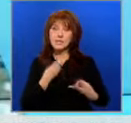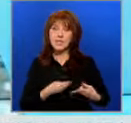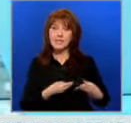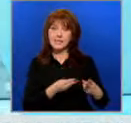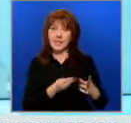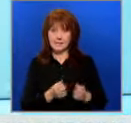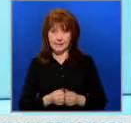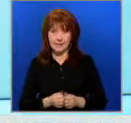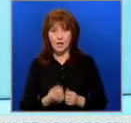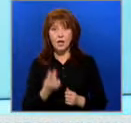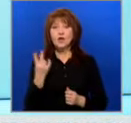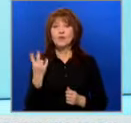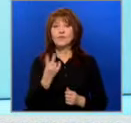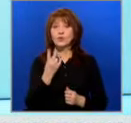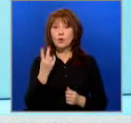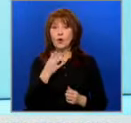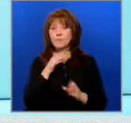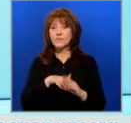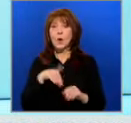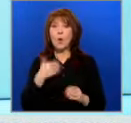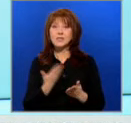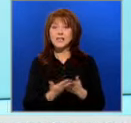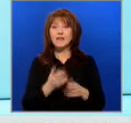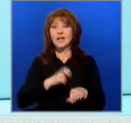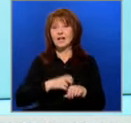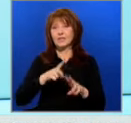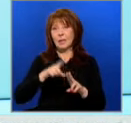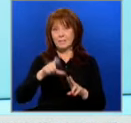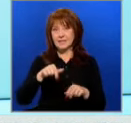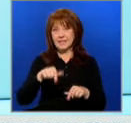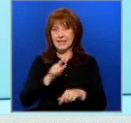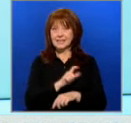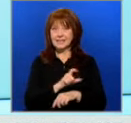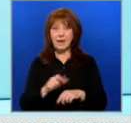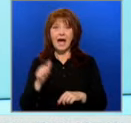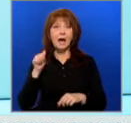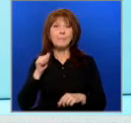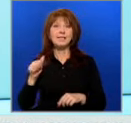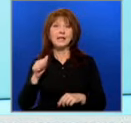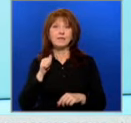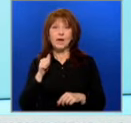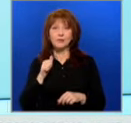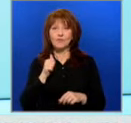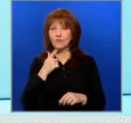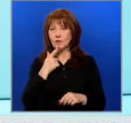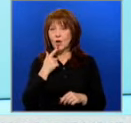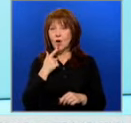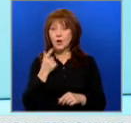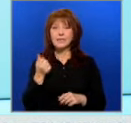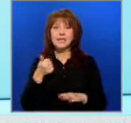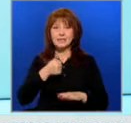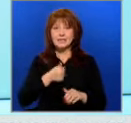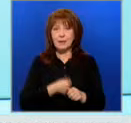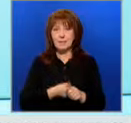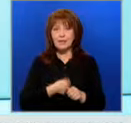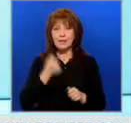изнасяни. Втора знакова оставка в ДПС тази седмица. Ахмед Ахмедов подаде оставка от поста си на заместник-председател